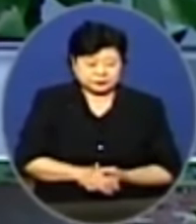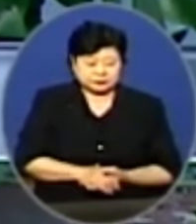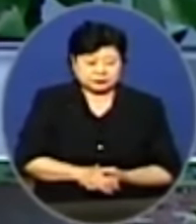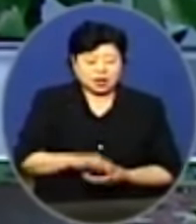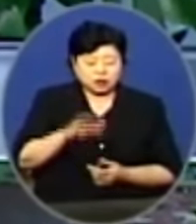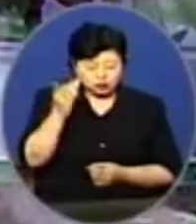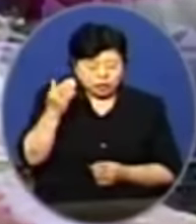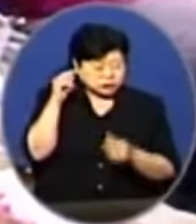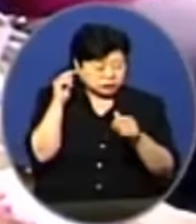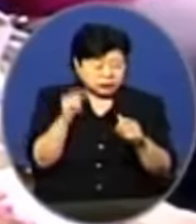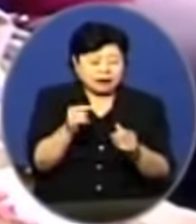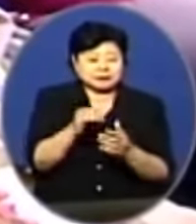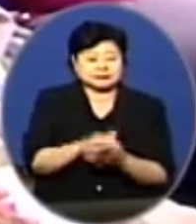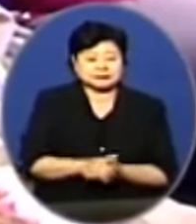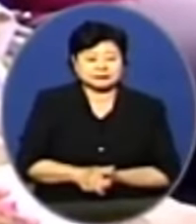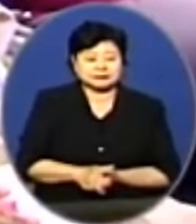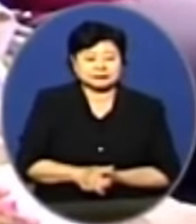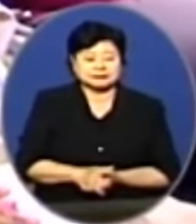될지어다.